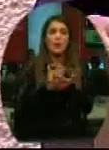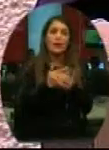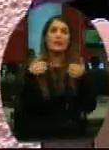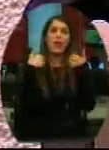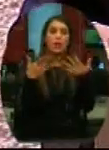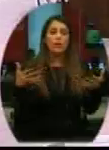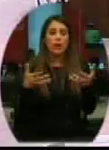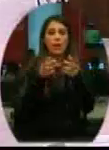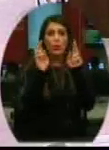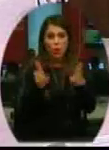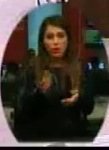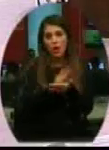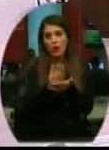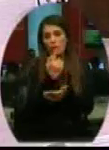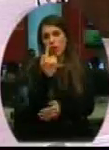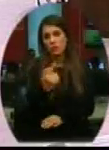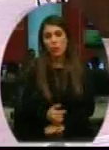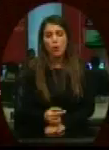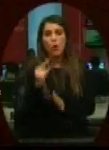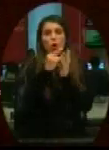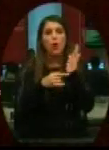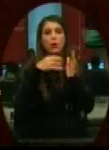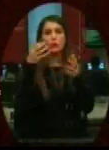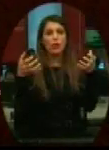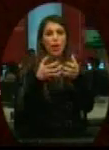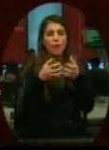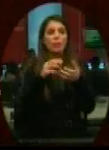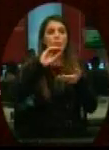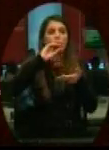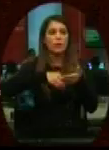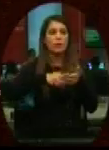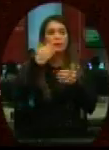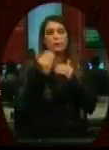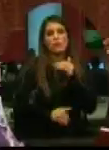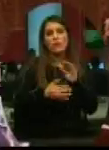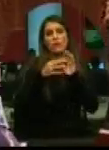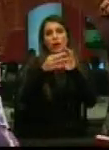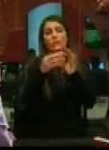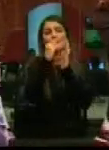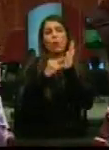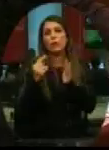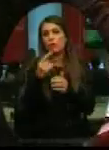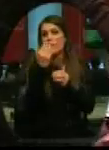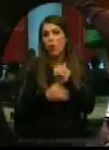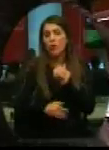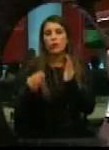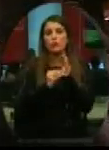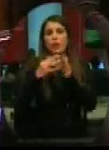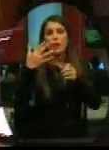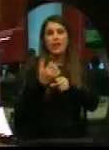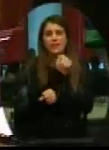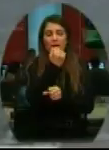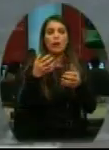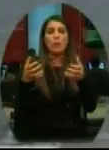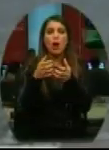היכולת להחליט. חוק משאל העם חותם את רצף החוקים מעוררי המחלוקת של השבוע האחרון ונרשם כהישג של ממש למחנה